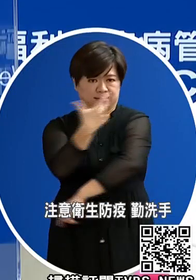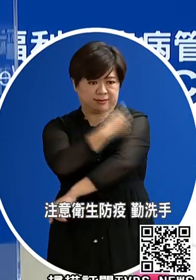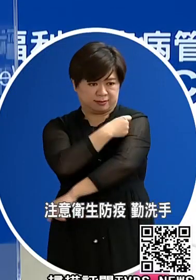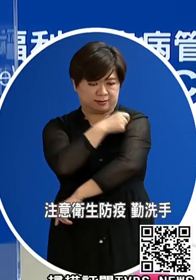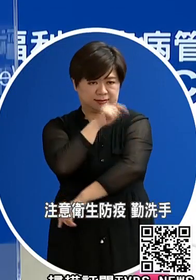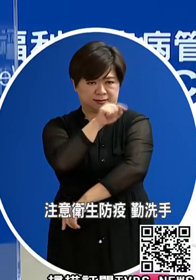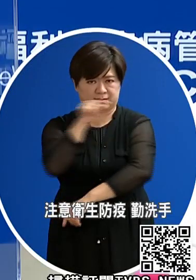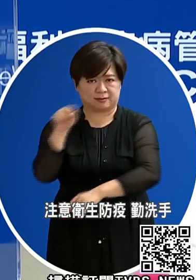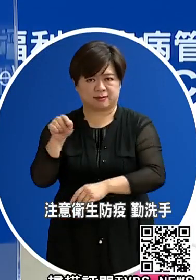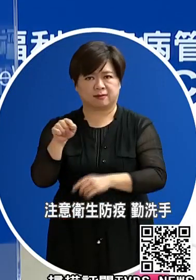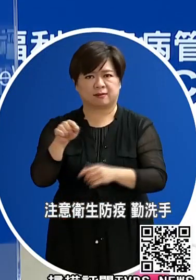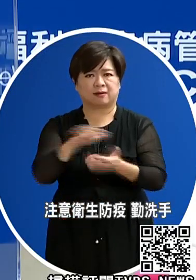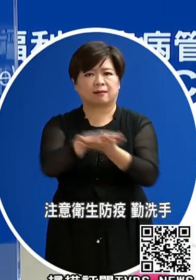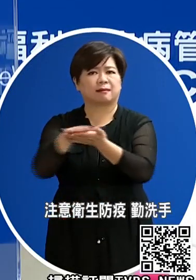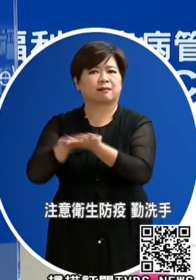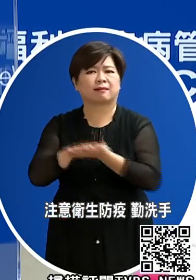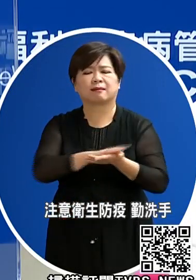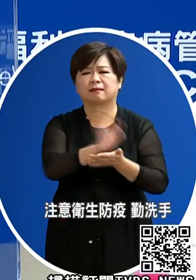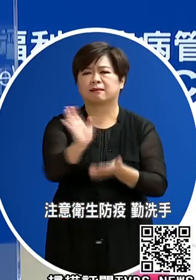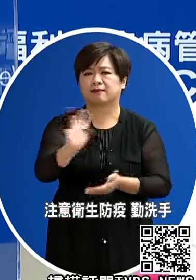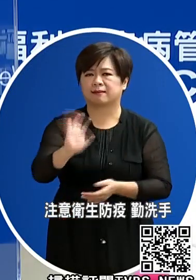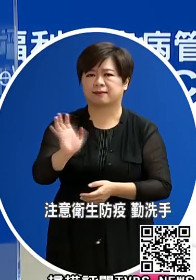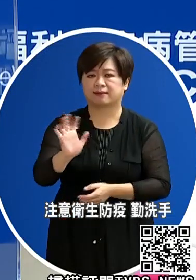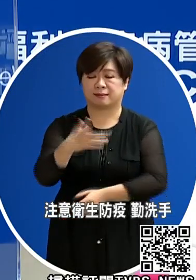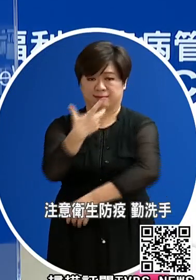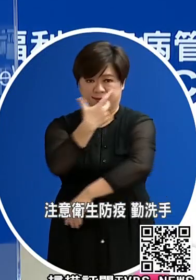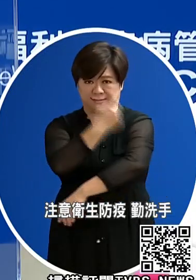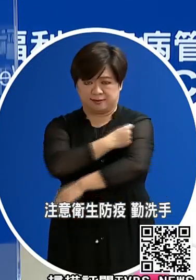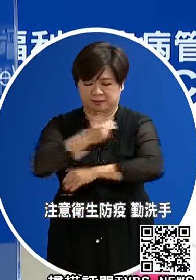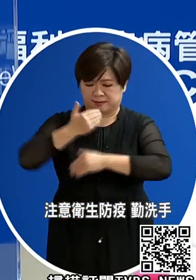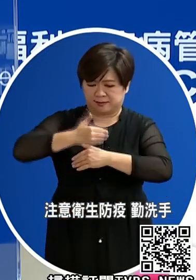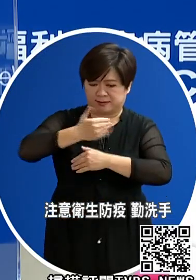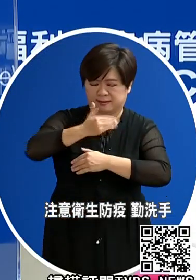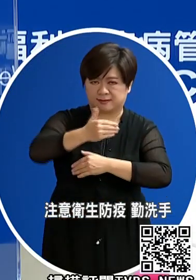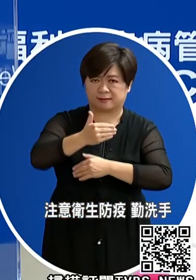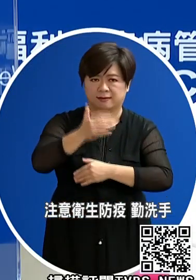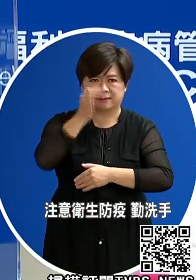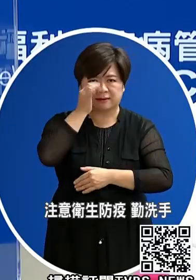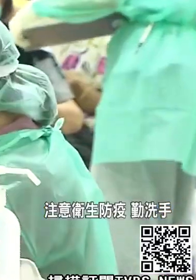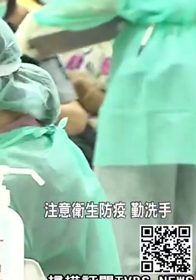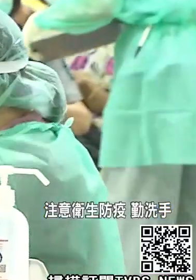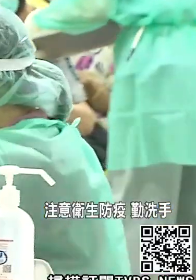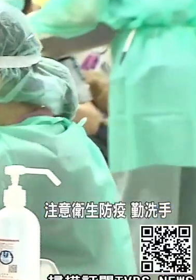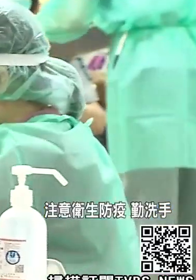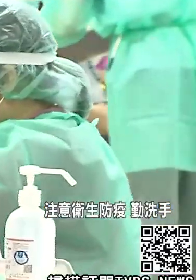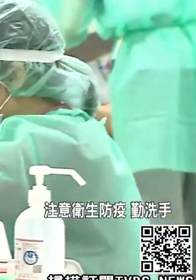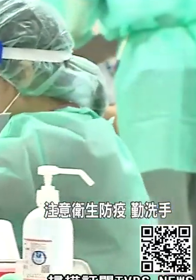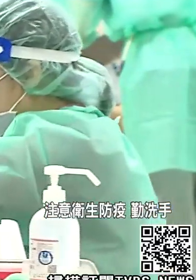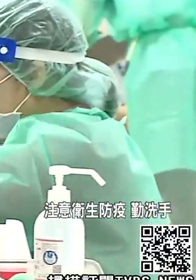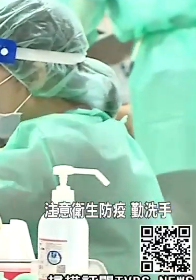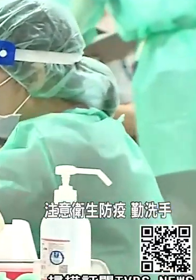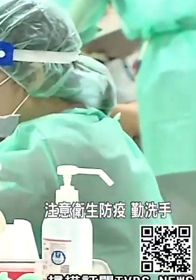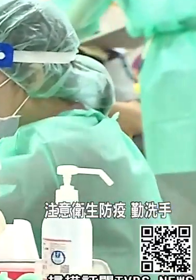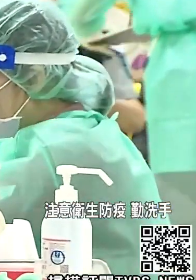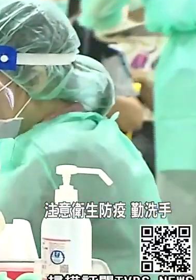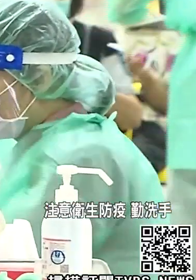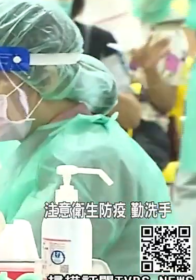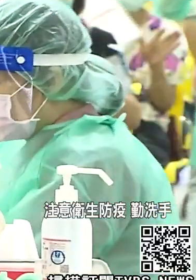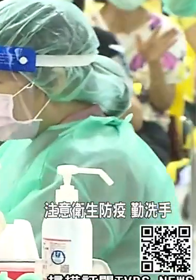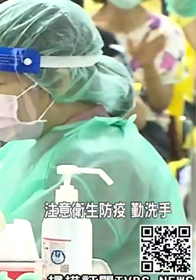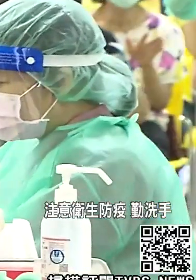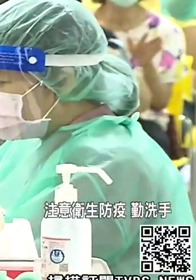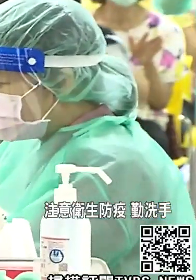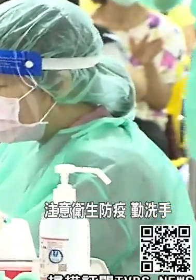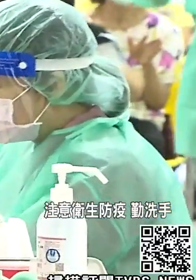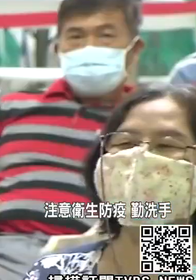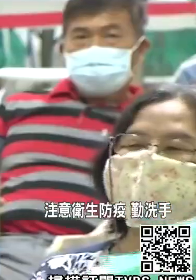还有大家不容易弄混淆，或它整个一个施打的流程的一个方便来做。 至于高端传出受试者确诊是